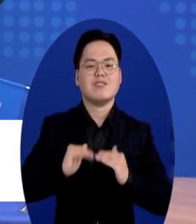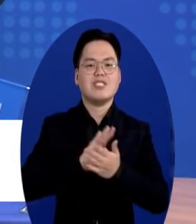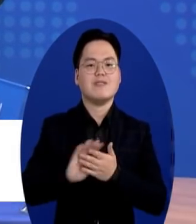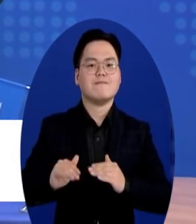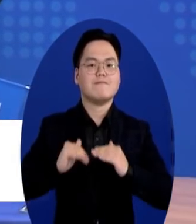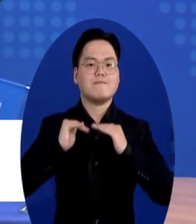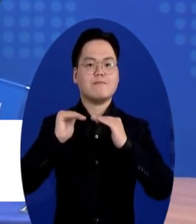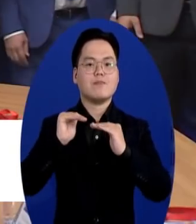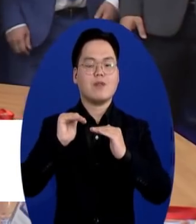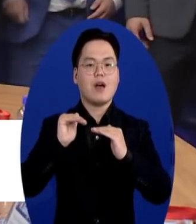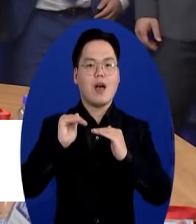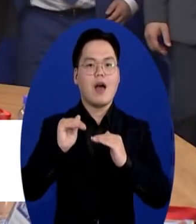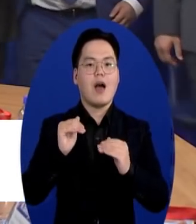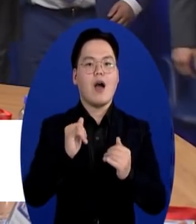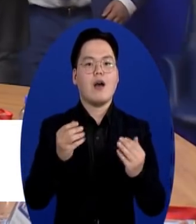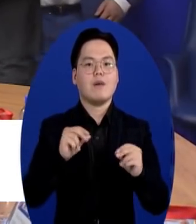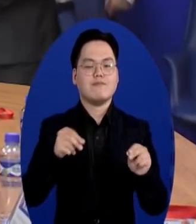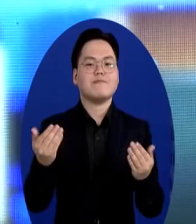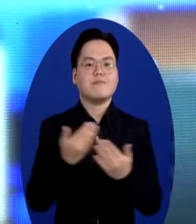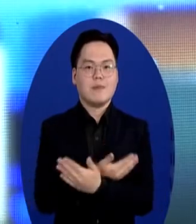хоёр талын удирдлагууд мэдгдэж байлаа.